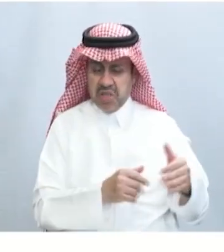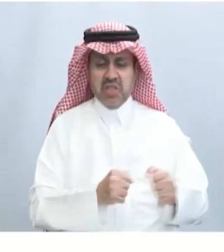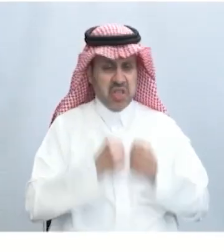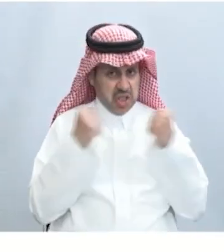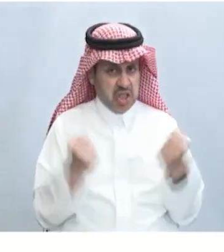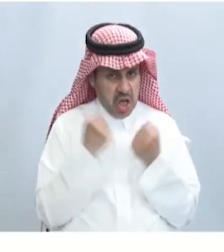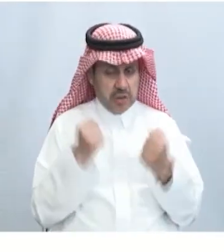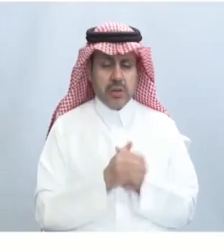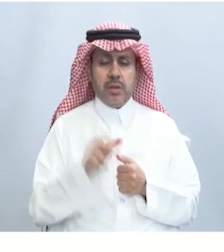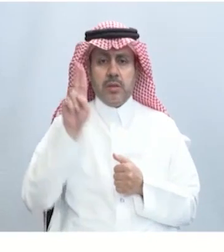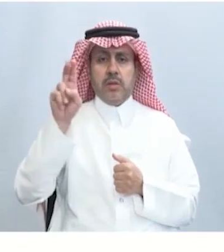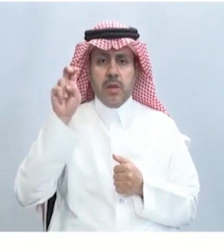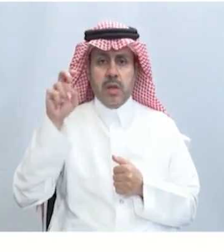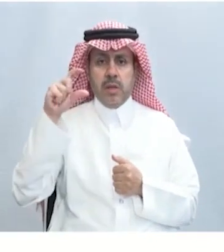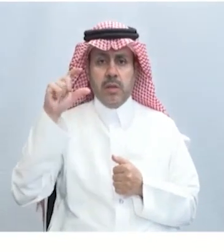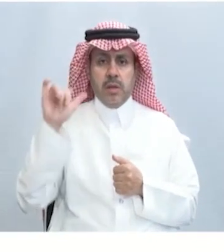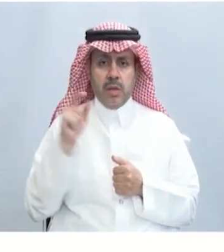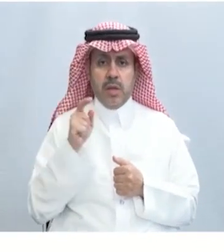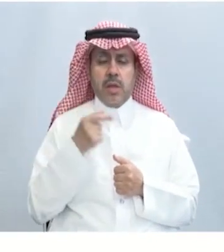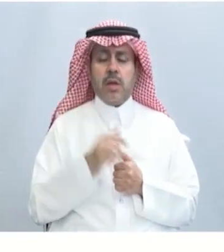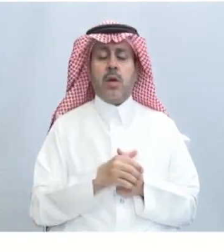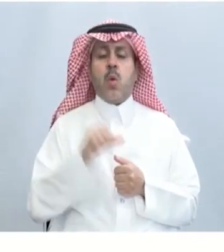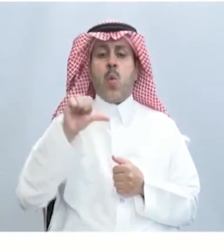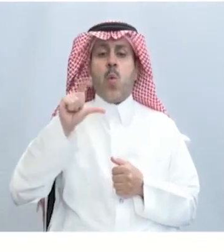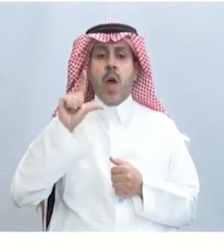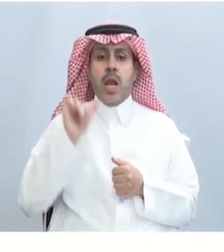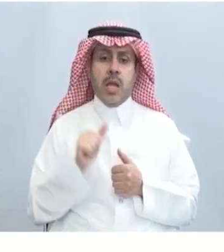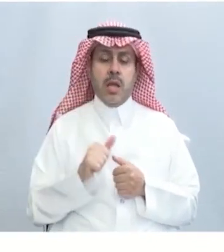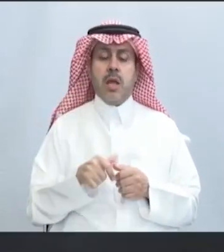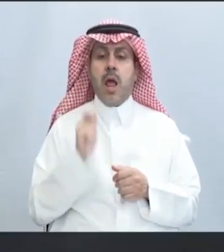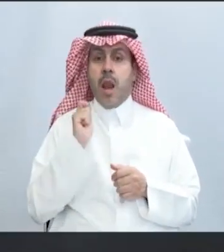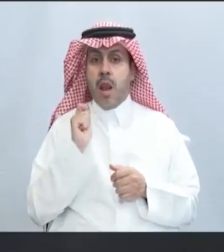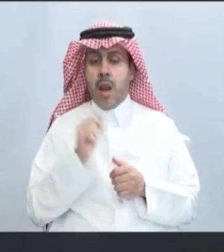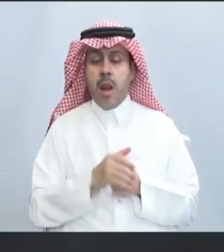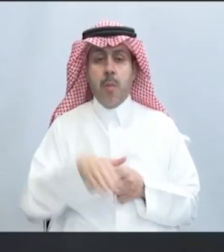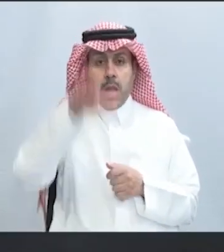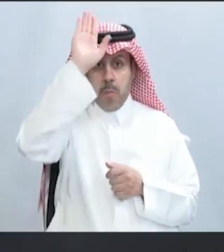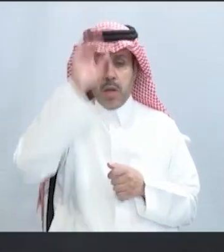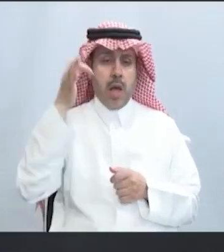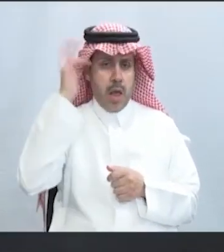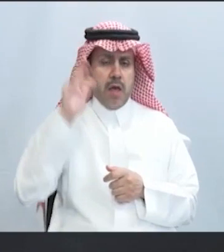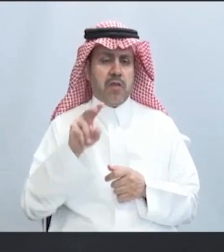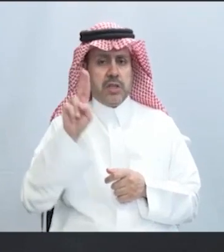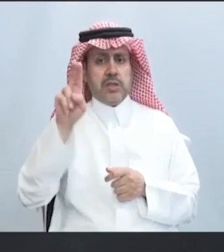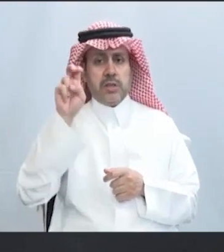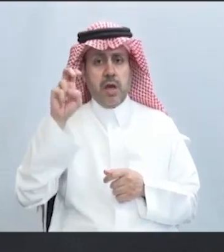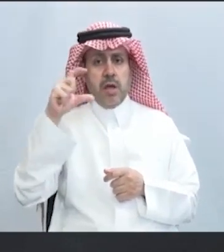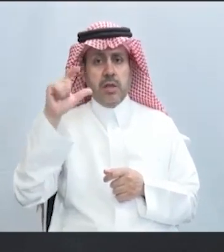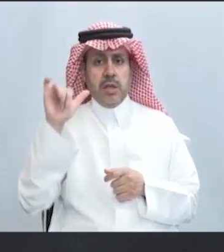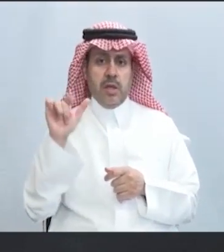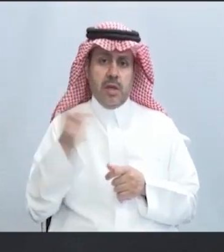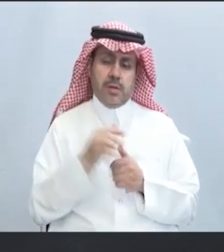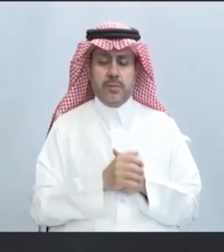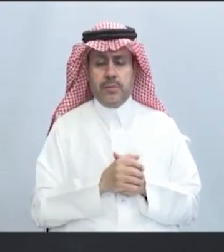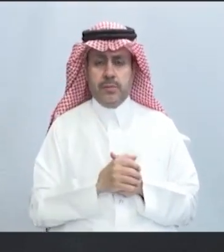لتقدير ولي الامر هذه الامور الاجتهاديه والتفصيليه جعلتها في حريه ولي الامر